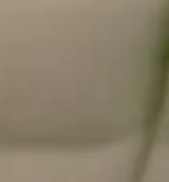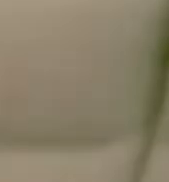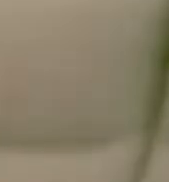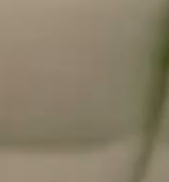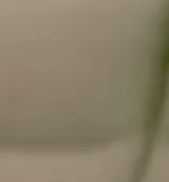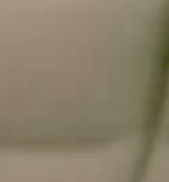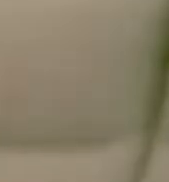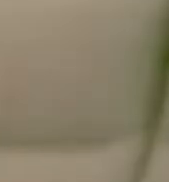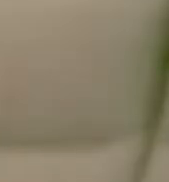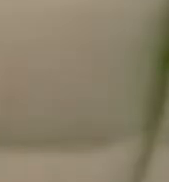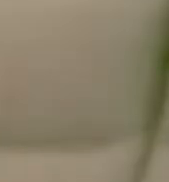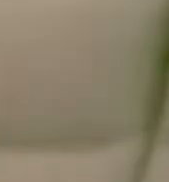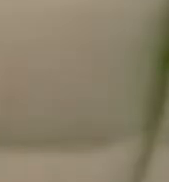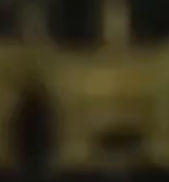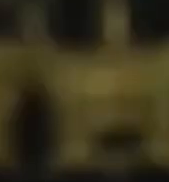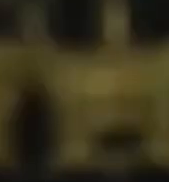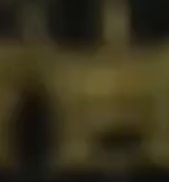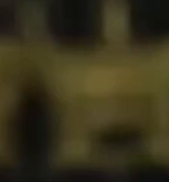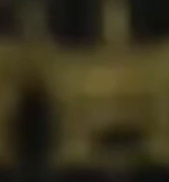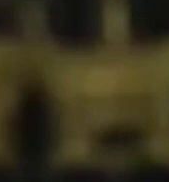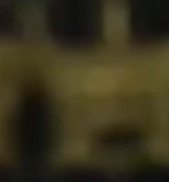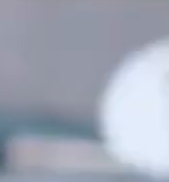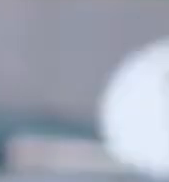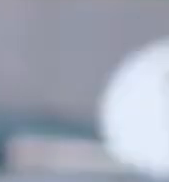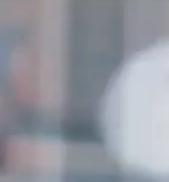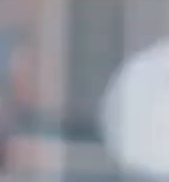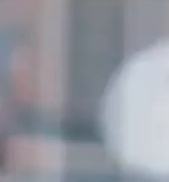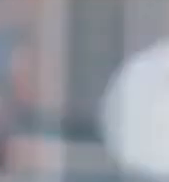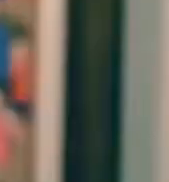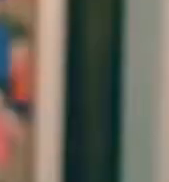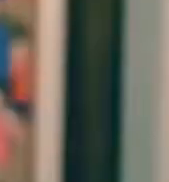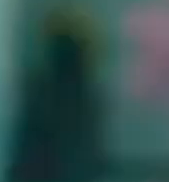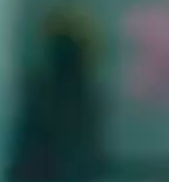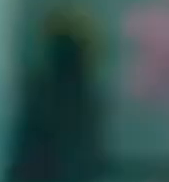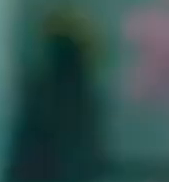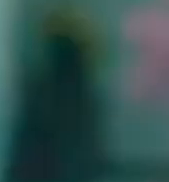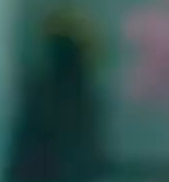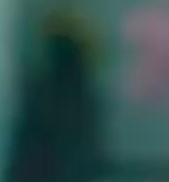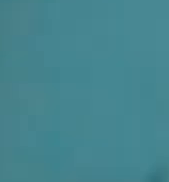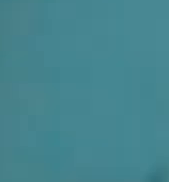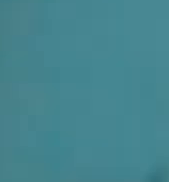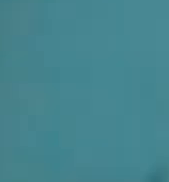Sesuai anjuran Presiden, kita semua wajib pakai masker.